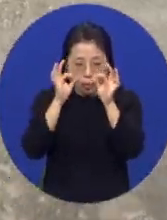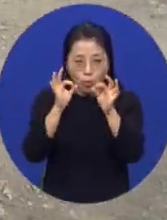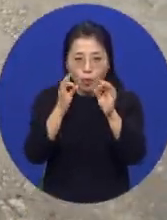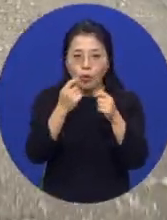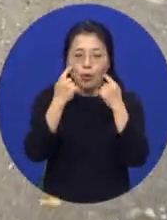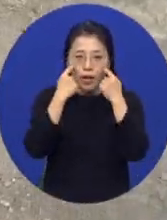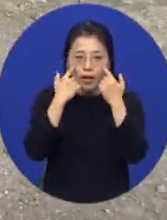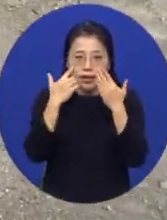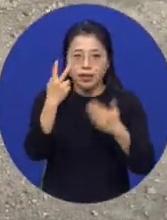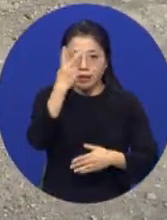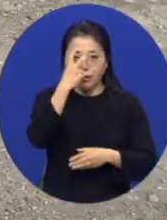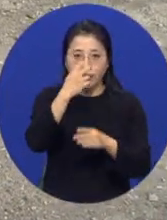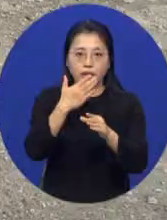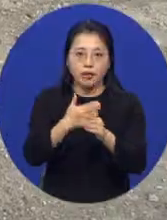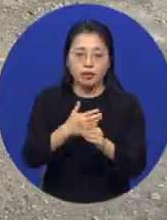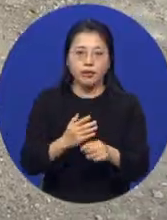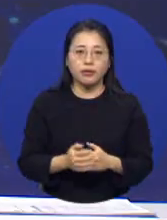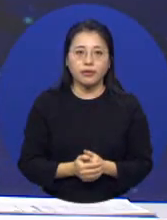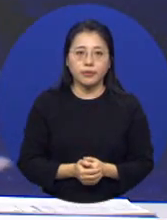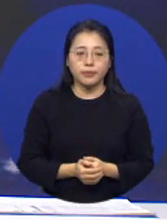경위를 조사하고 있습니다